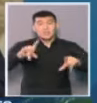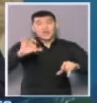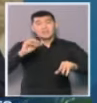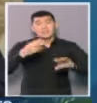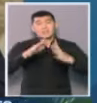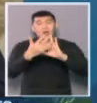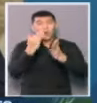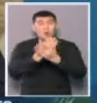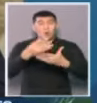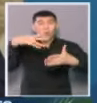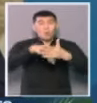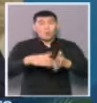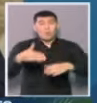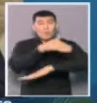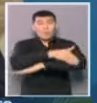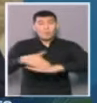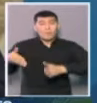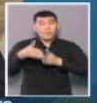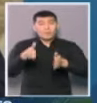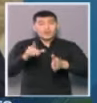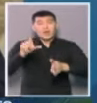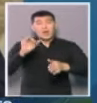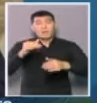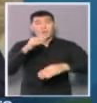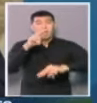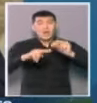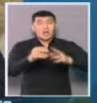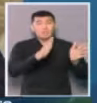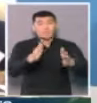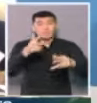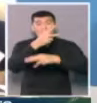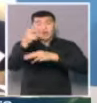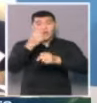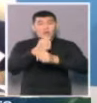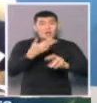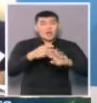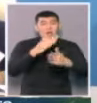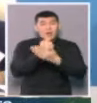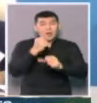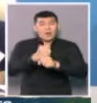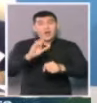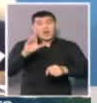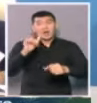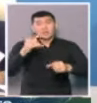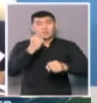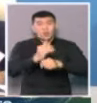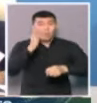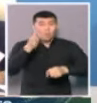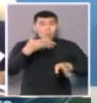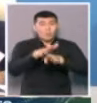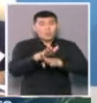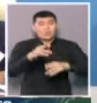Исатай, внутрипоселковая дорога в селе Хамита Ергалиева, система видеонаблюдения и светофоры в селе Акистау и